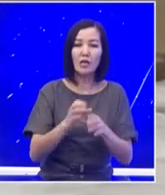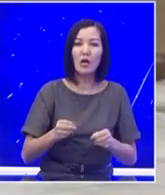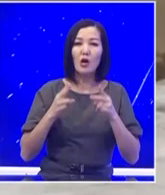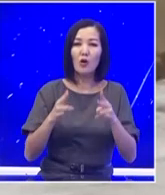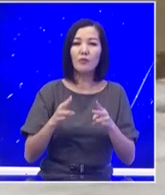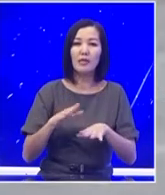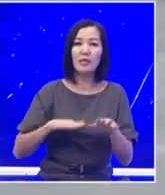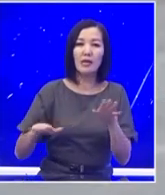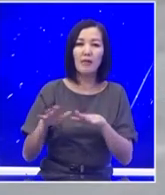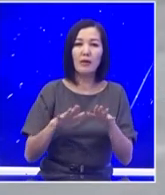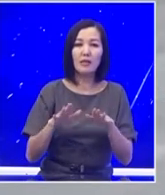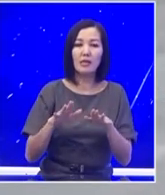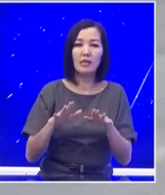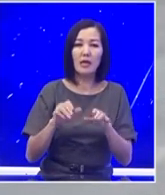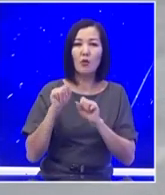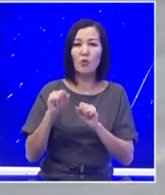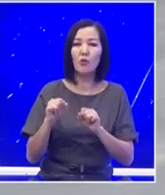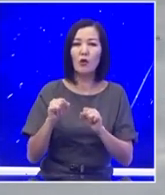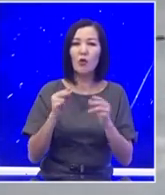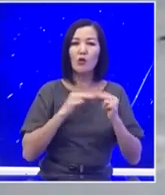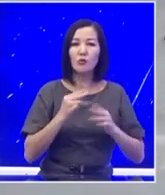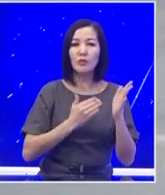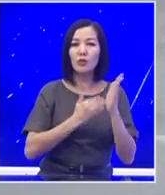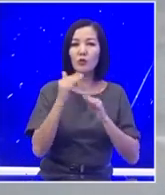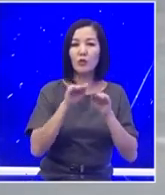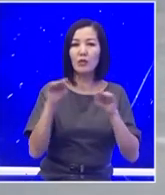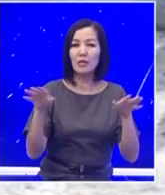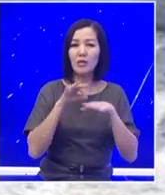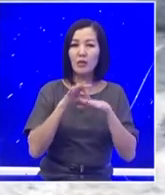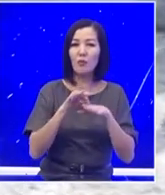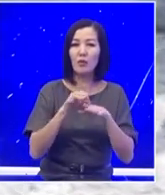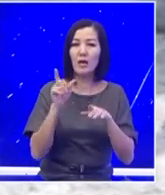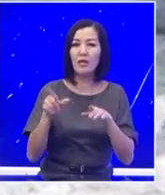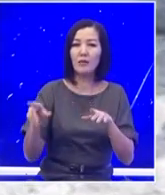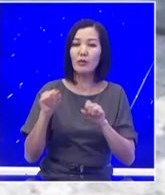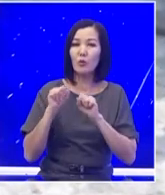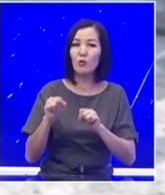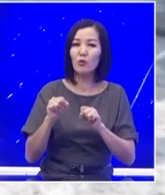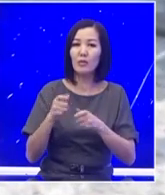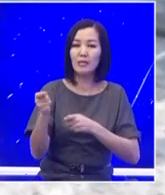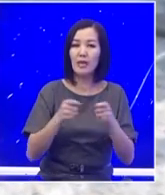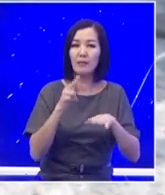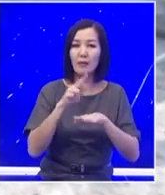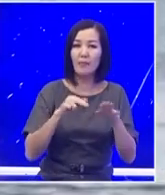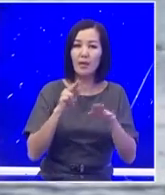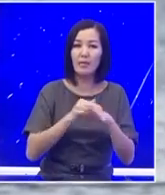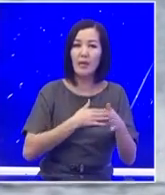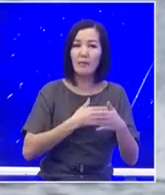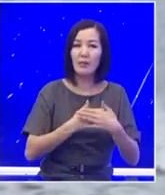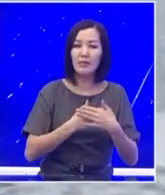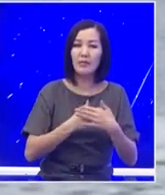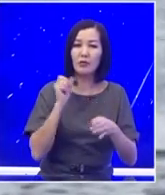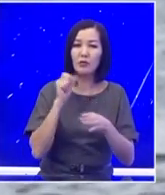Ауданның қауіпті деген аймақтарындағы сақтық жұмыстары жоғары деңгейде болды. Азаматтық қорғаныс, жергілікті әкімдік, полиция мен аудан